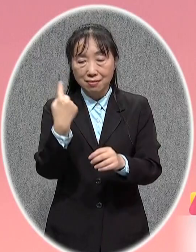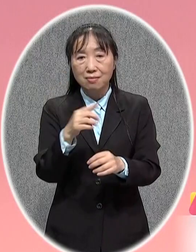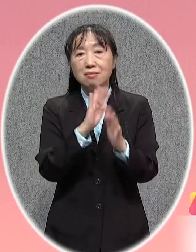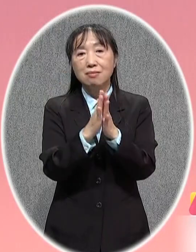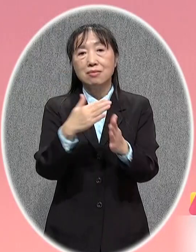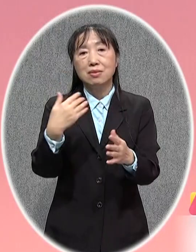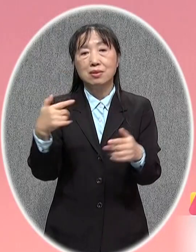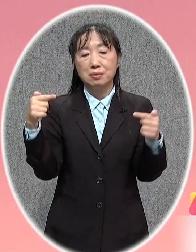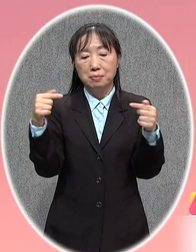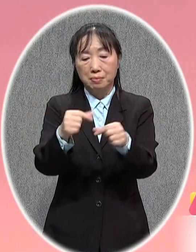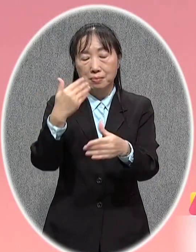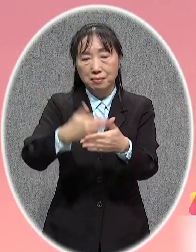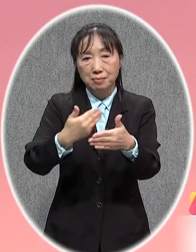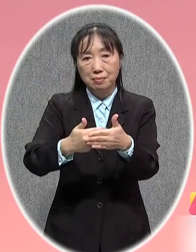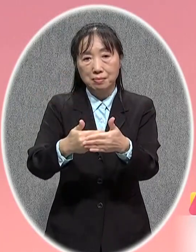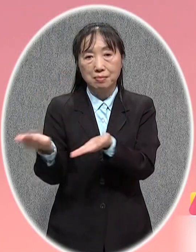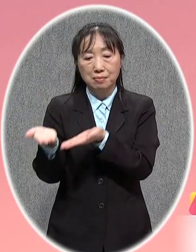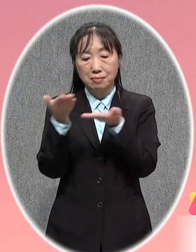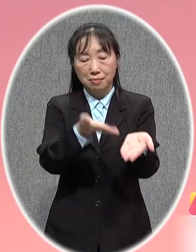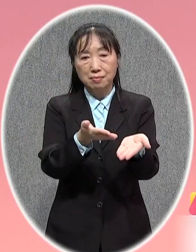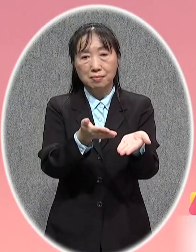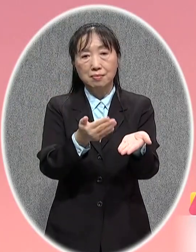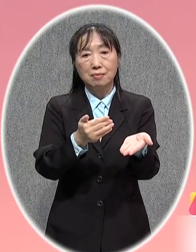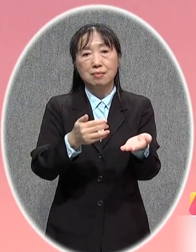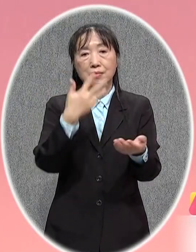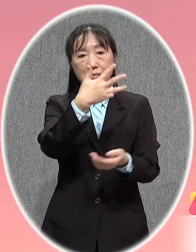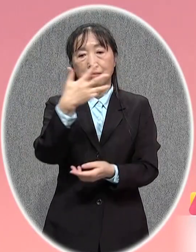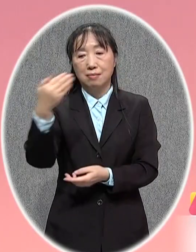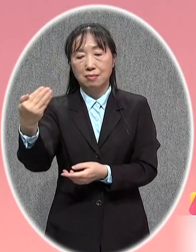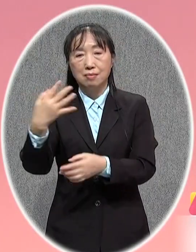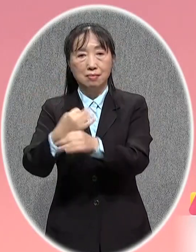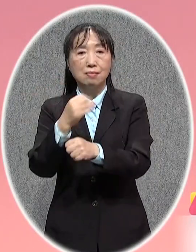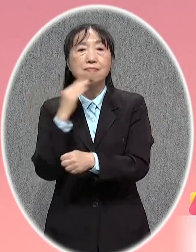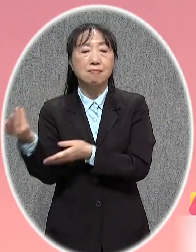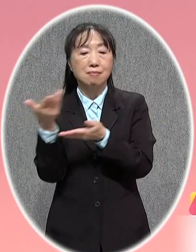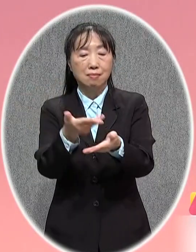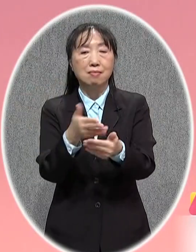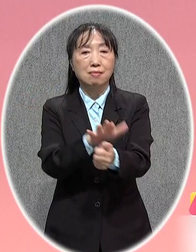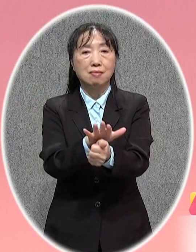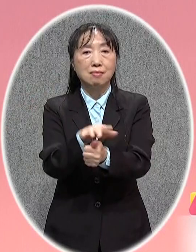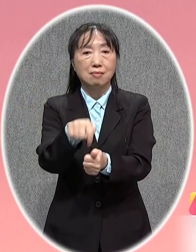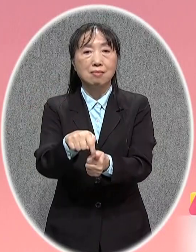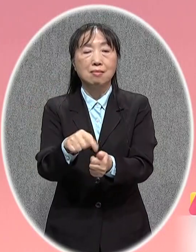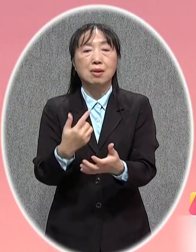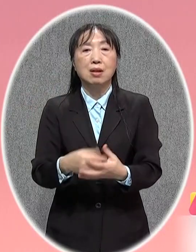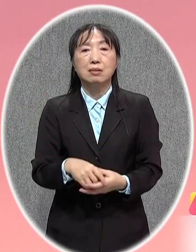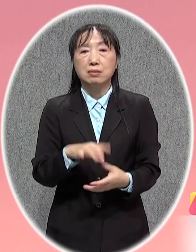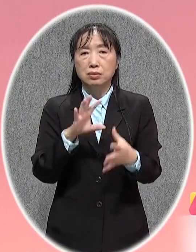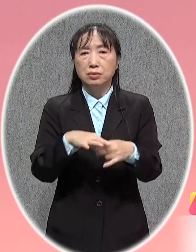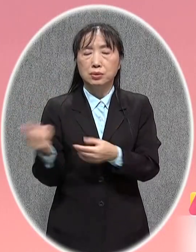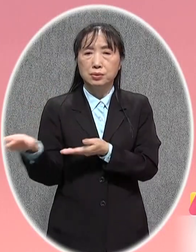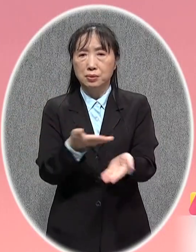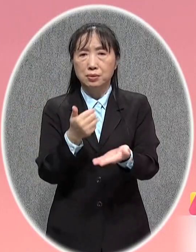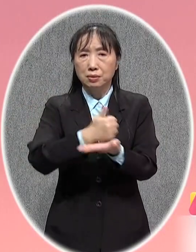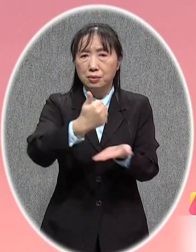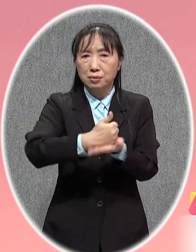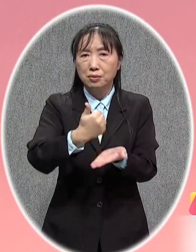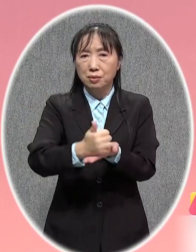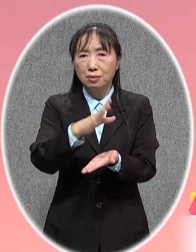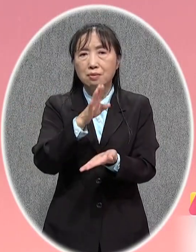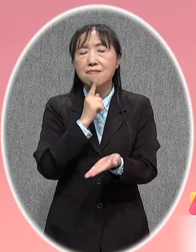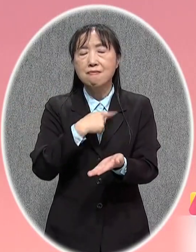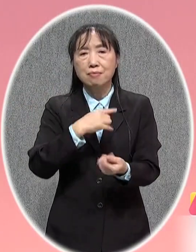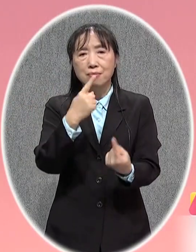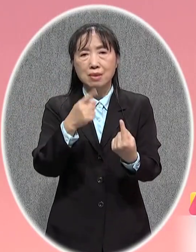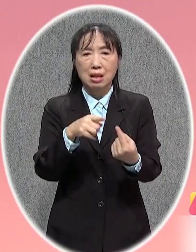下来，调度优先调度给这个比较高效率的八九号机组。那整体来讲，当然这个供电上坡就会产生比较窘